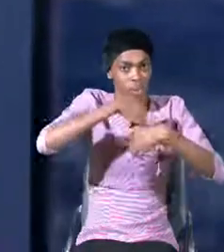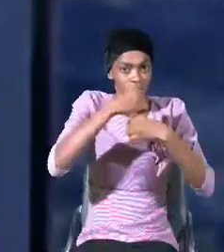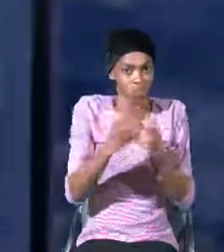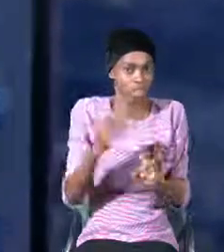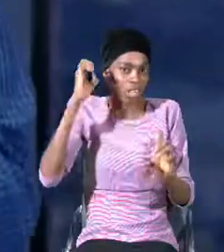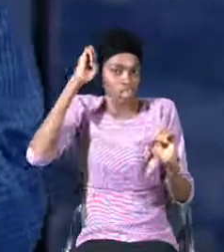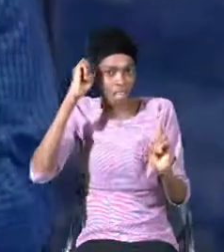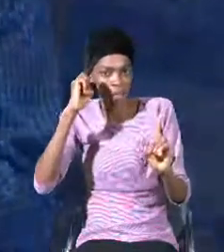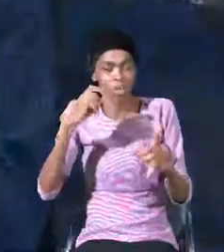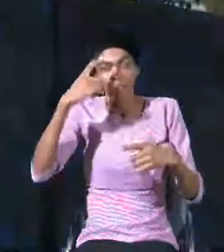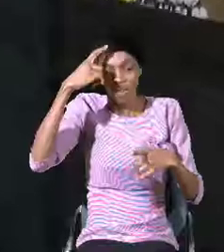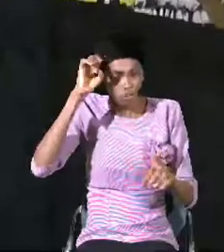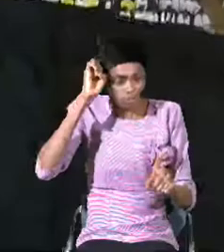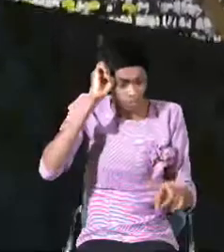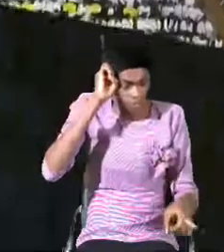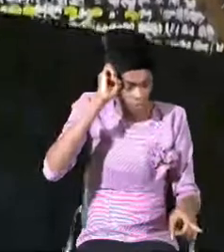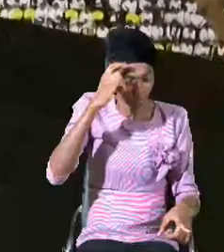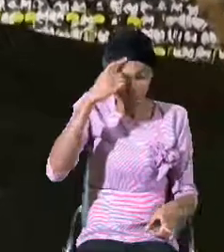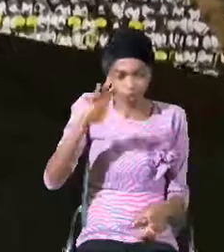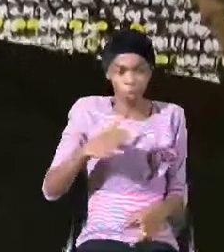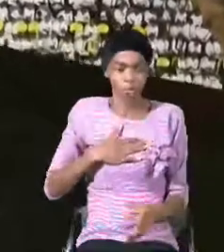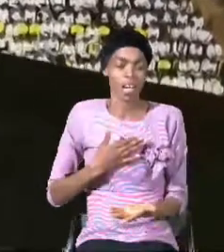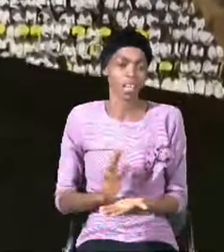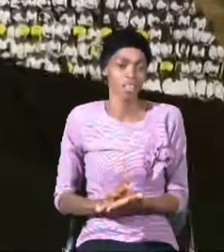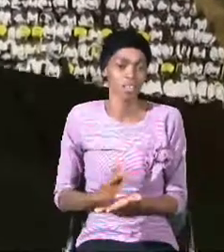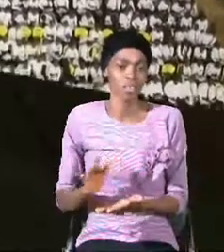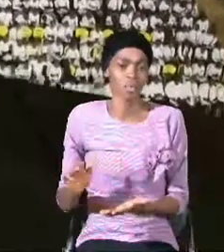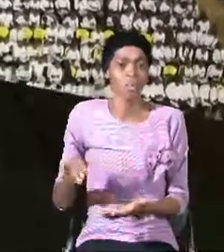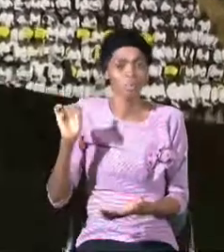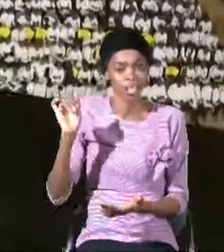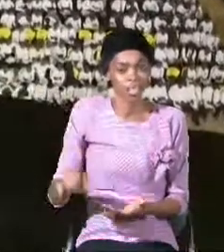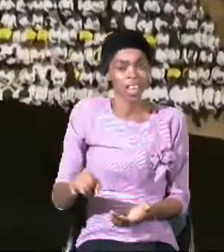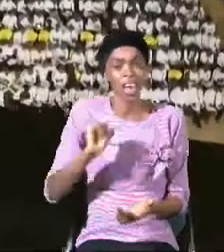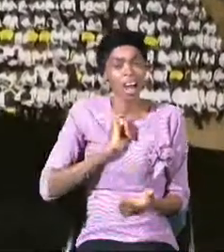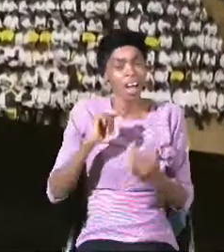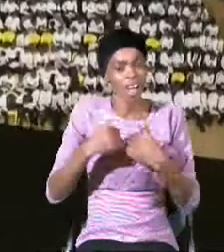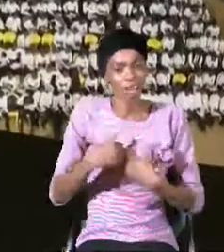pour ma gloire et que j'ai formé et que j'ai fait.